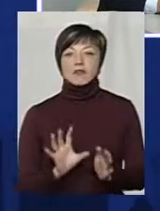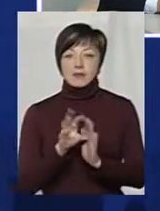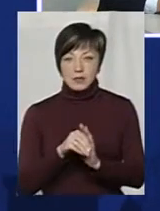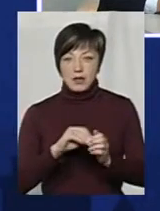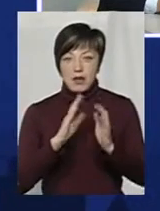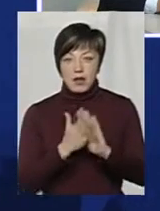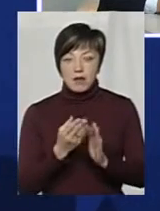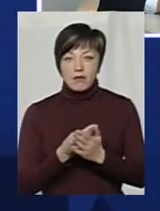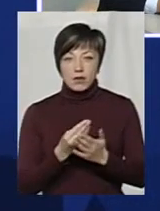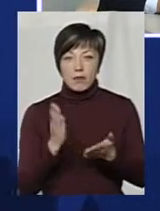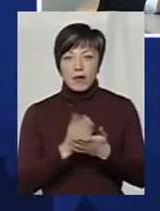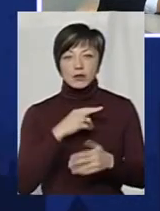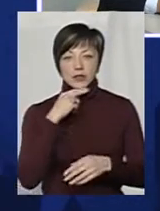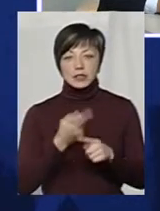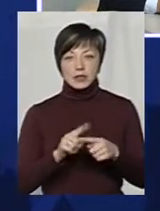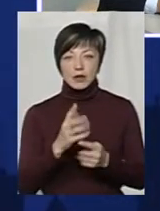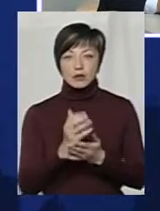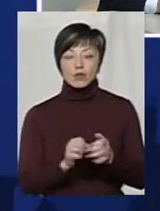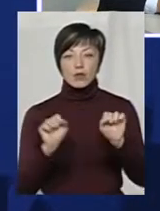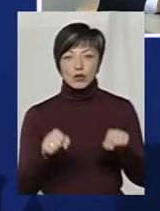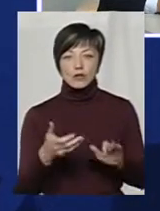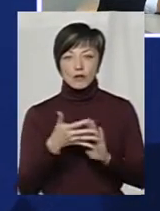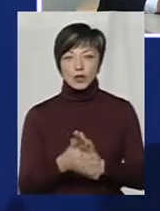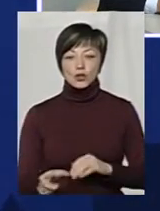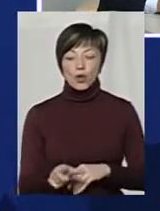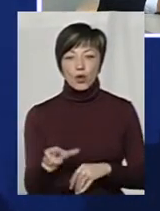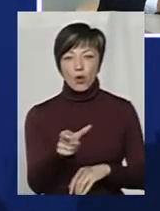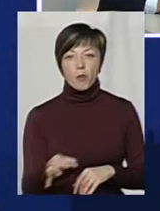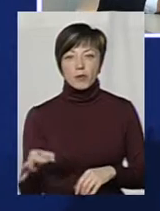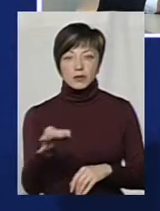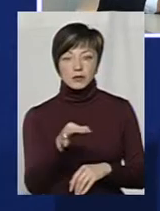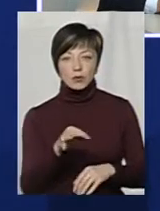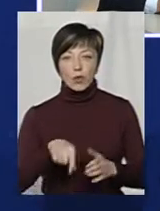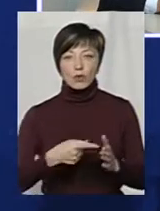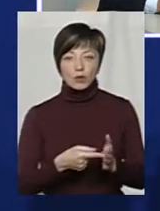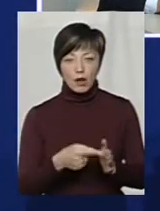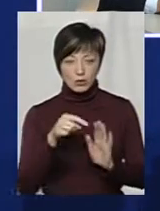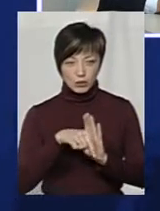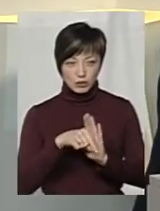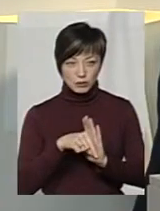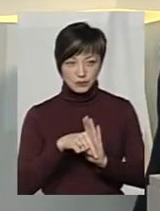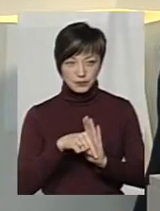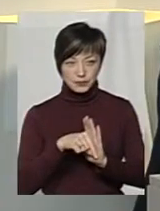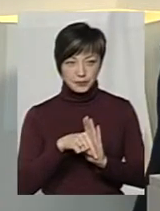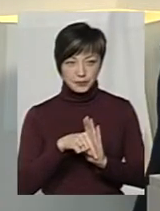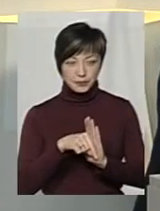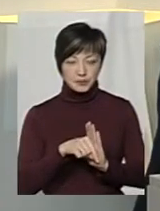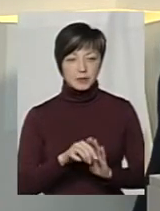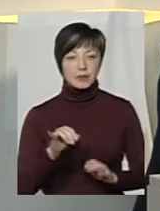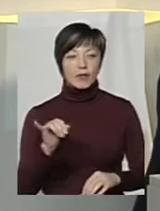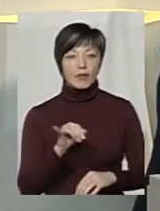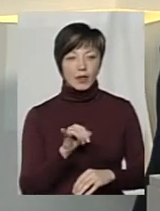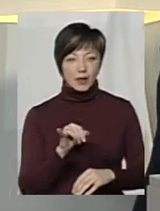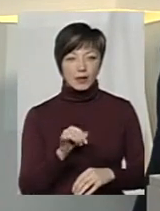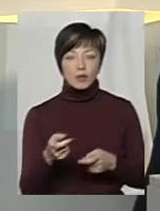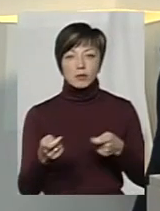фонд, але малось на увазі, що цей ресурс можна використати на дороги обласного, на дороги комунального значення. І речаги